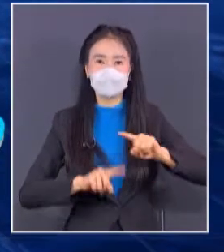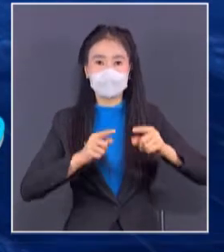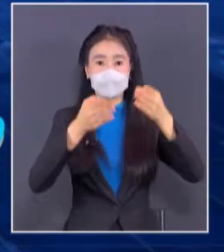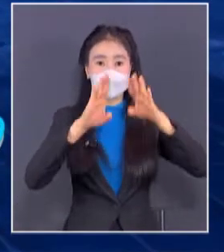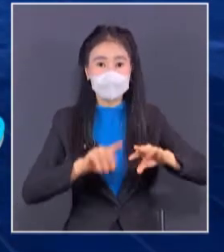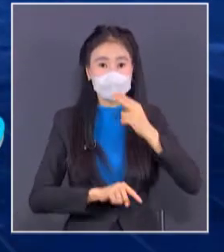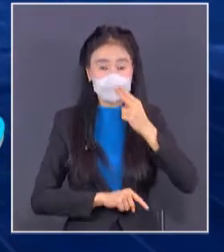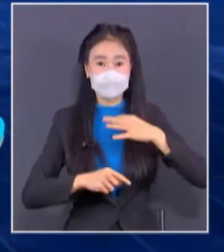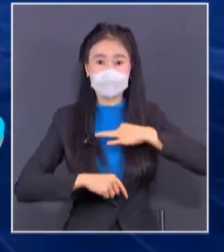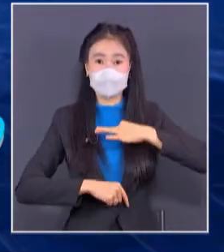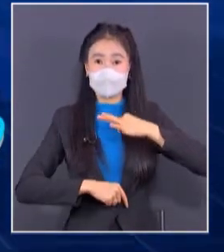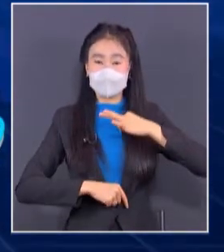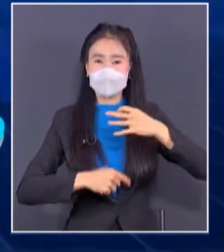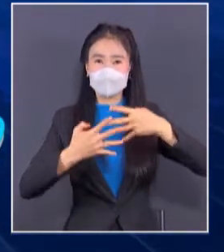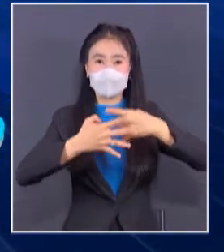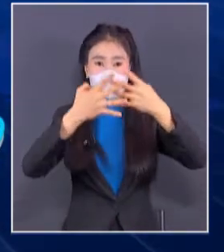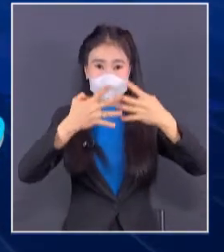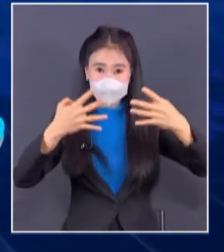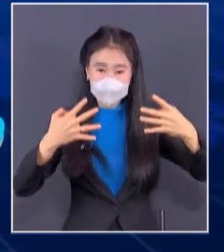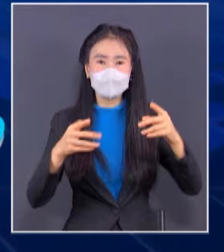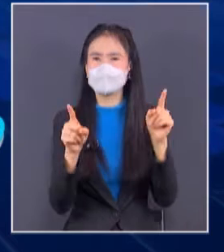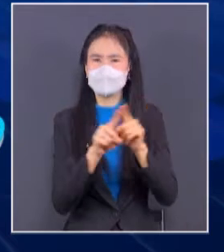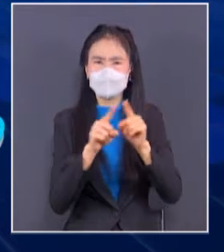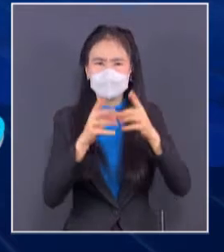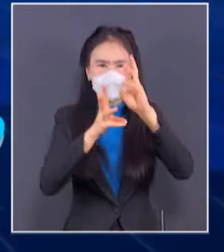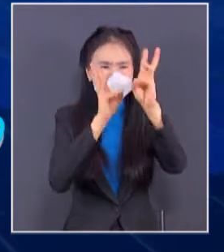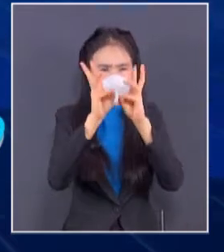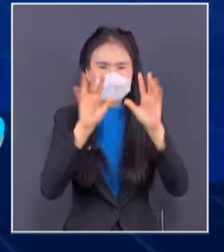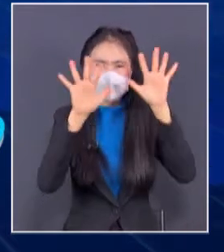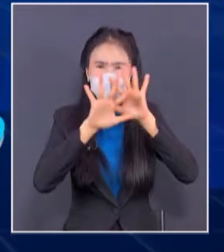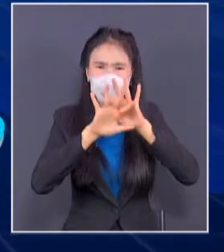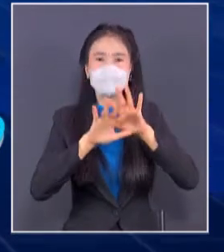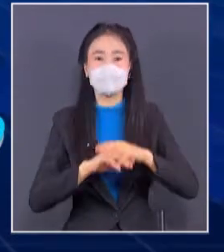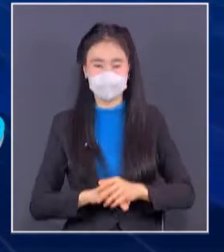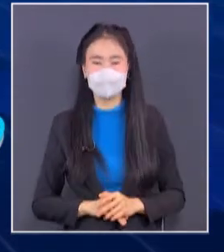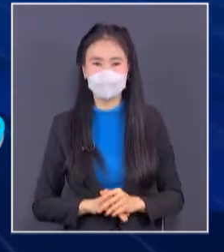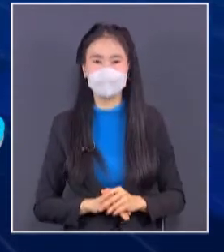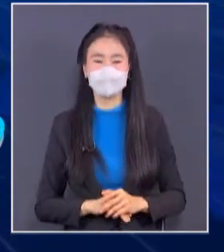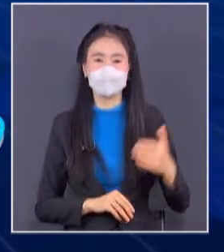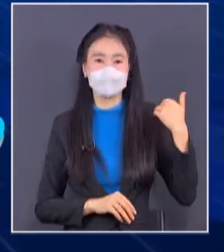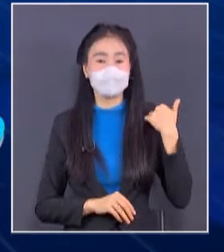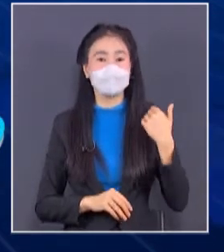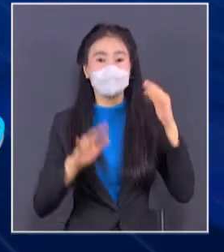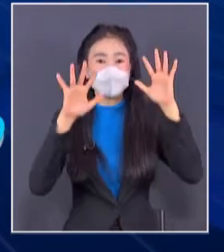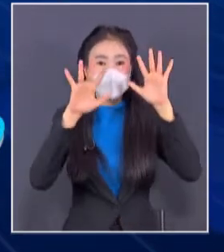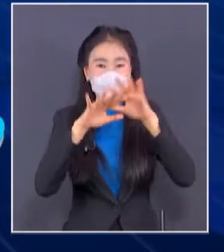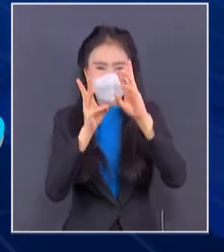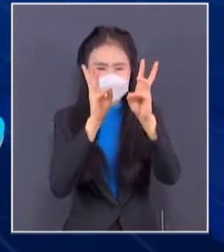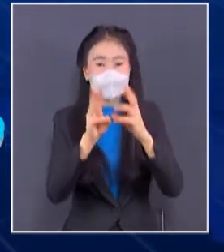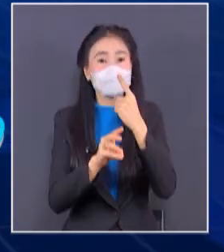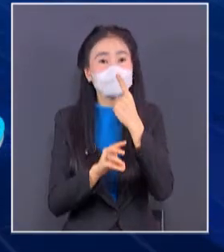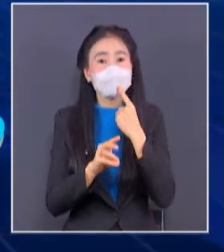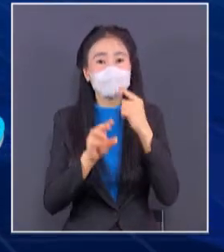ผ้าเนี่ยลวดลายของผ้ามันคล้ายกันแล้วก็พบมีคราบคล้ายกับรอยเลือ